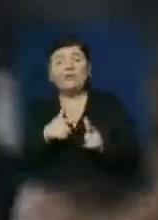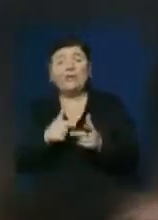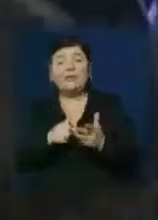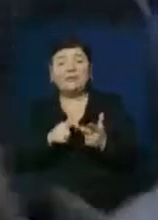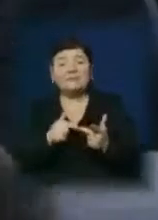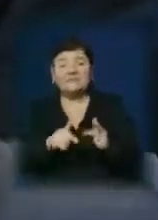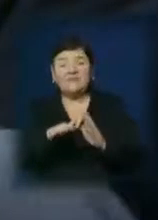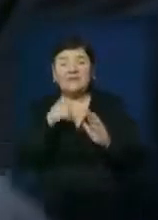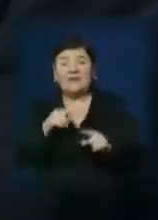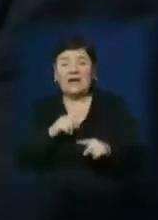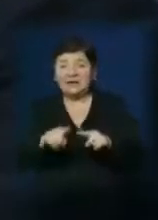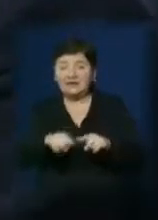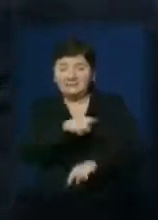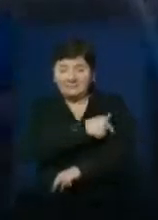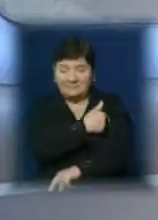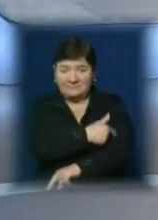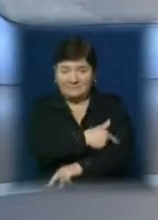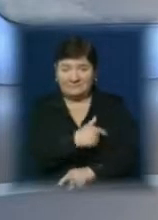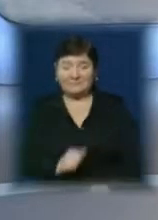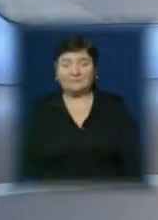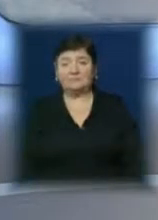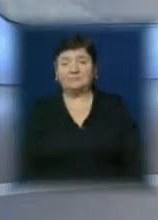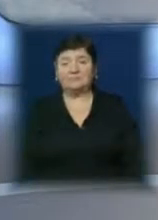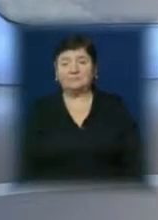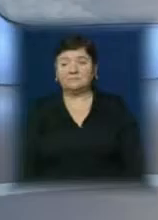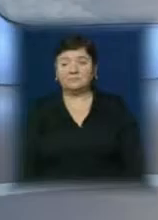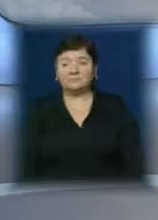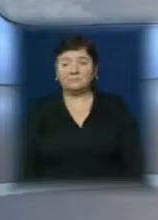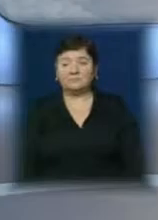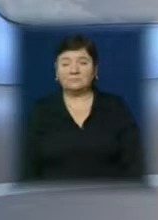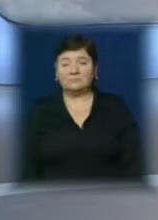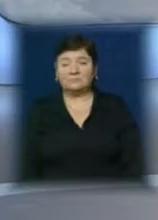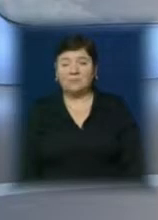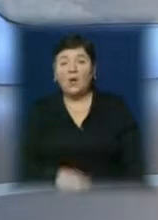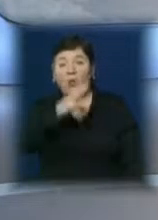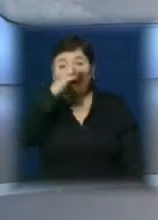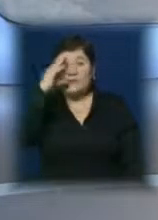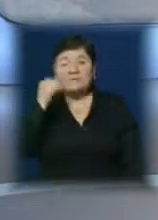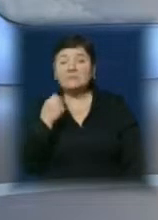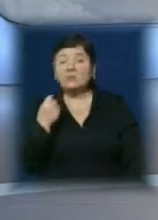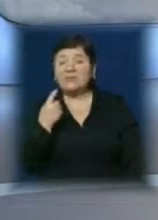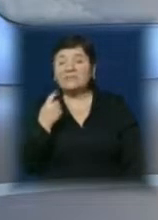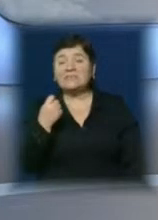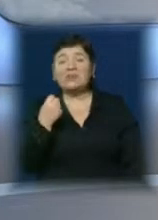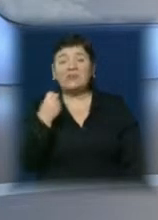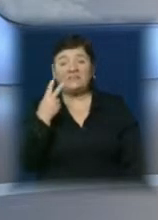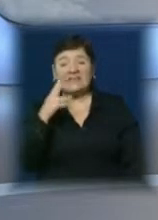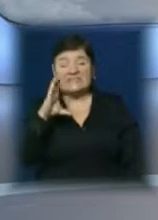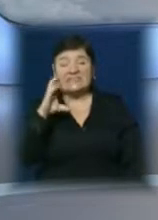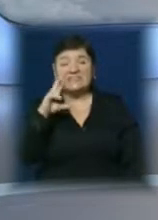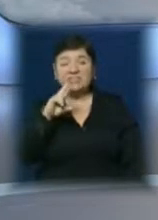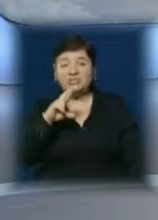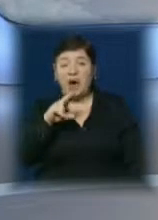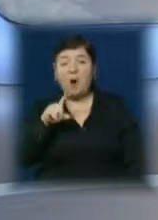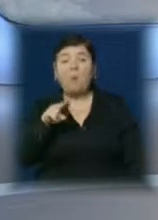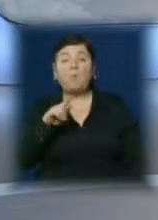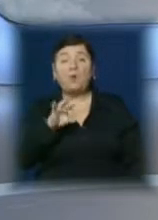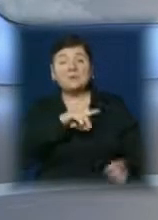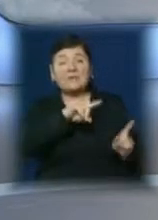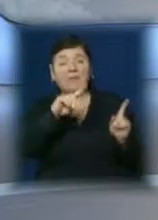п'яти підозрюваних обрали запобіжний захід – тримання під вартою. Трьом правосекторівцям за позивними «Хорват», «Бєс» та «Нацик» запобіжний захід